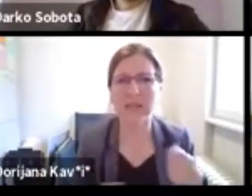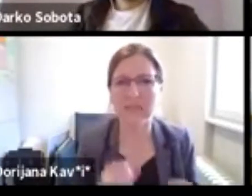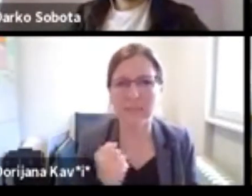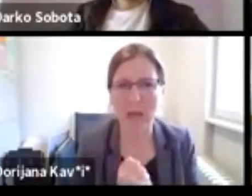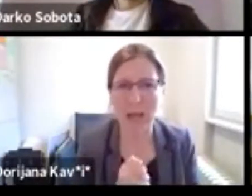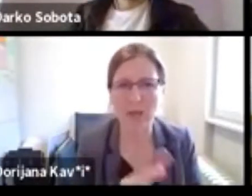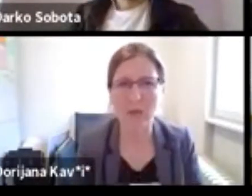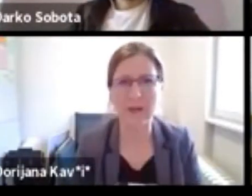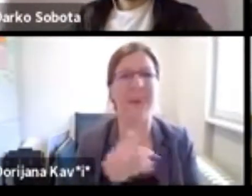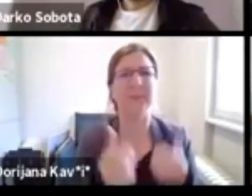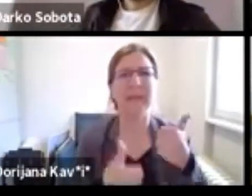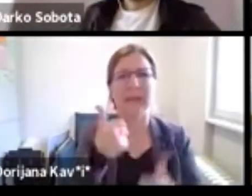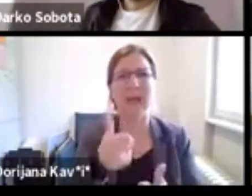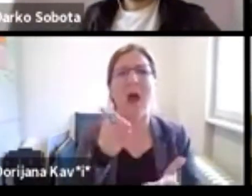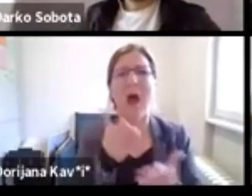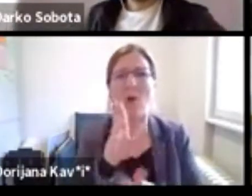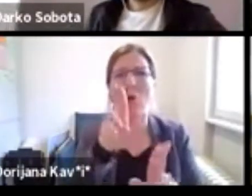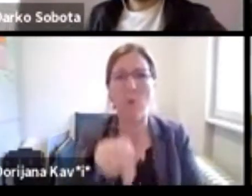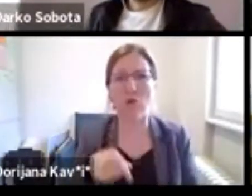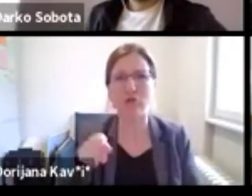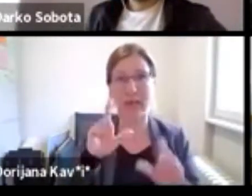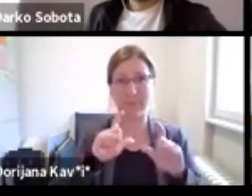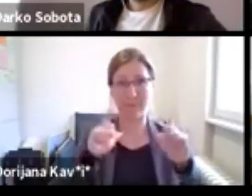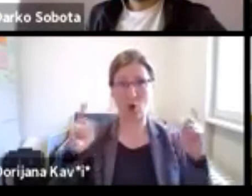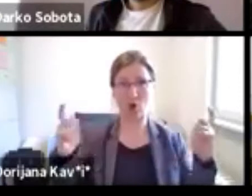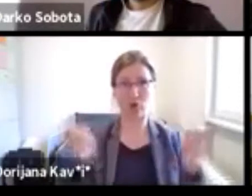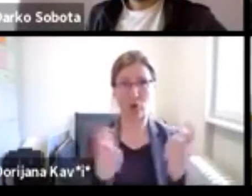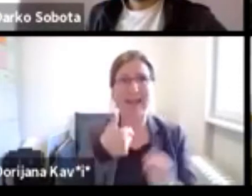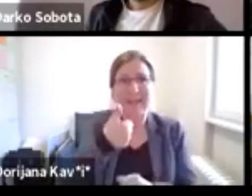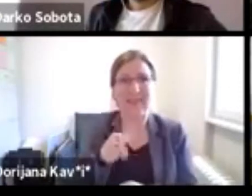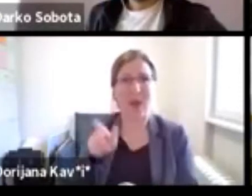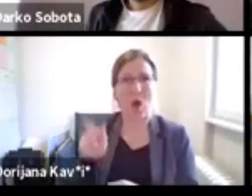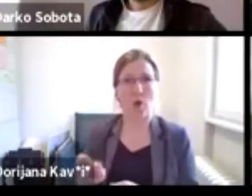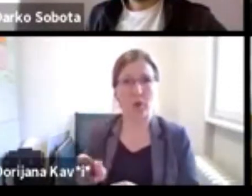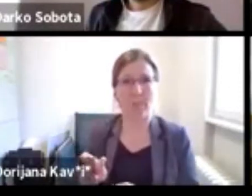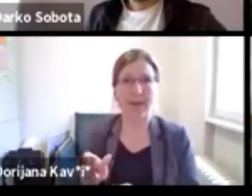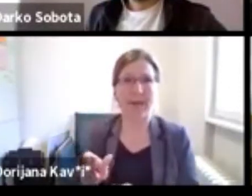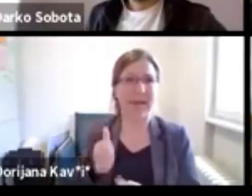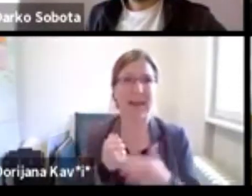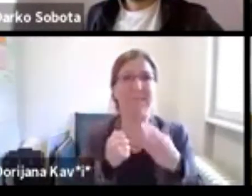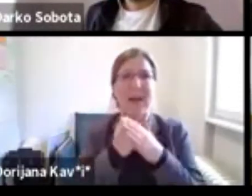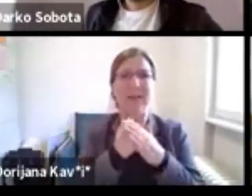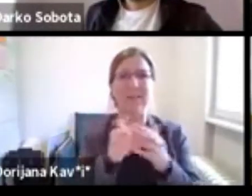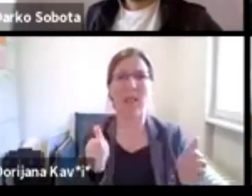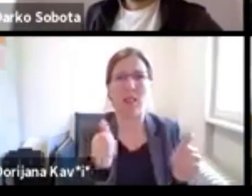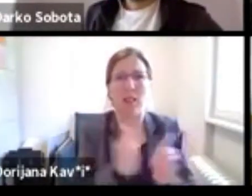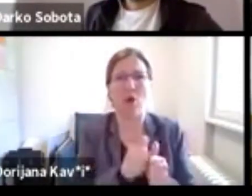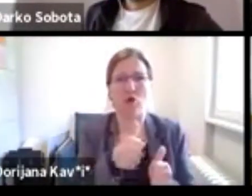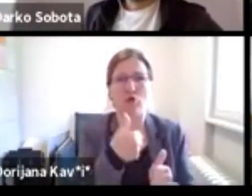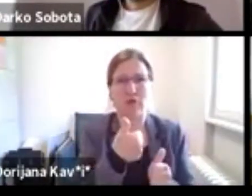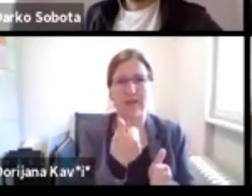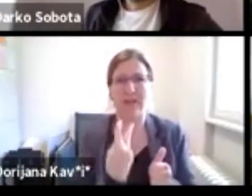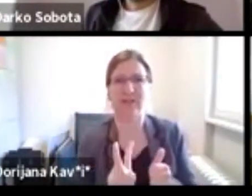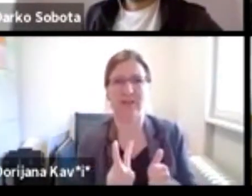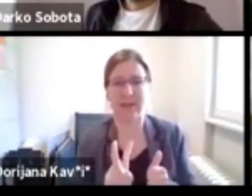sam u prostoriji ili maksimalno sa još jednim kolegom, maksimalno da održava evo, ovakve sastanke na